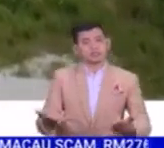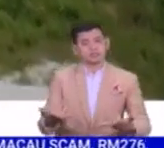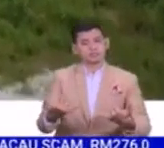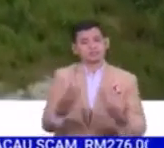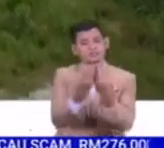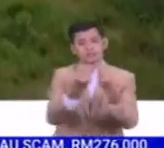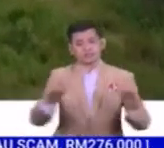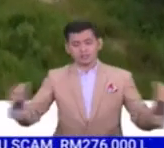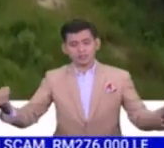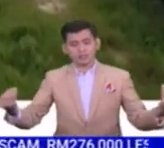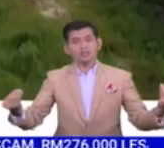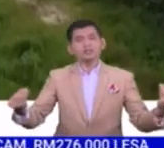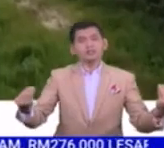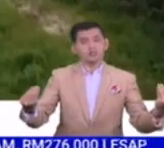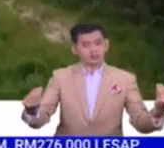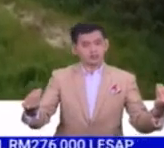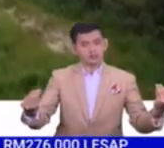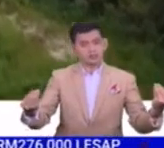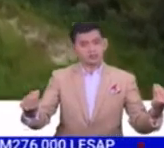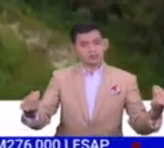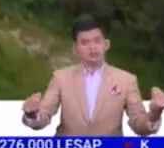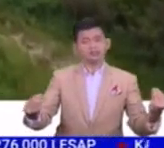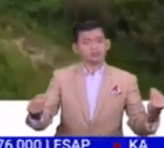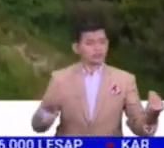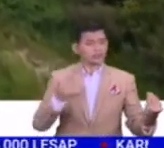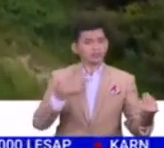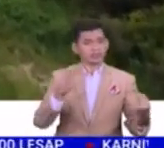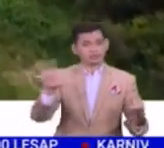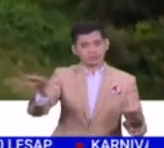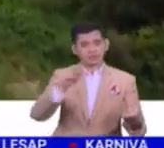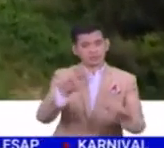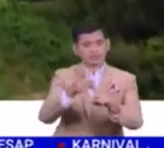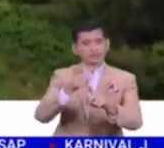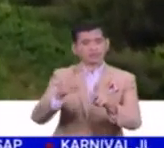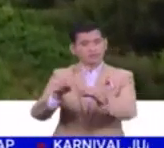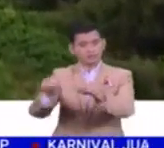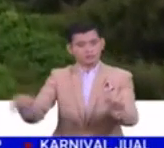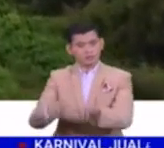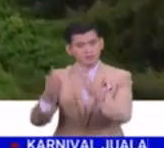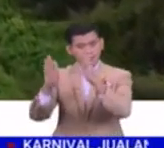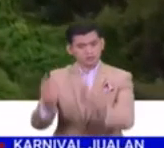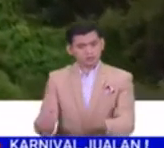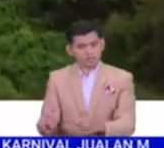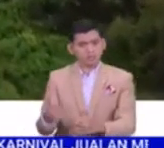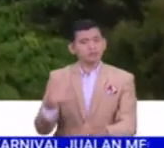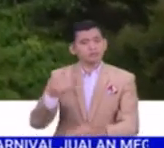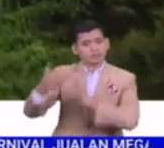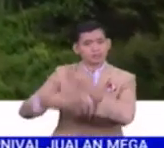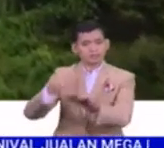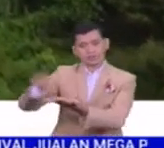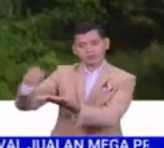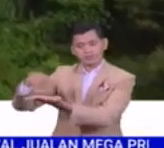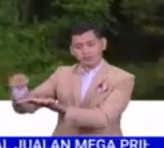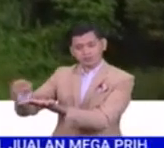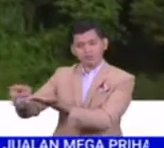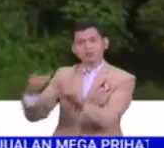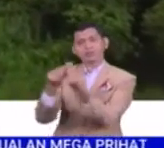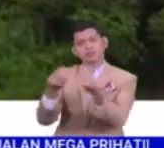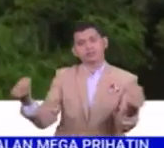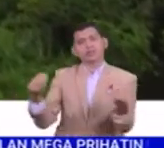pengambilan tanah membabitkan penduduk terlibat selesai sepenuhnya, manakala proses pembayaran balik tanah juga hampir